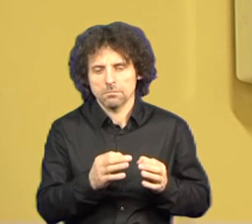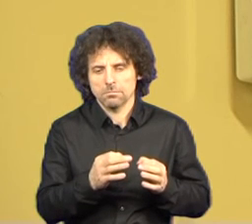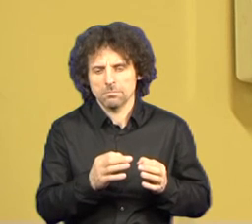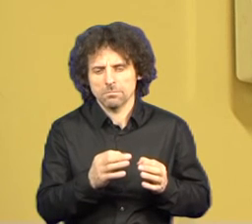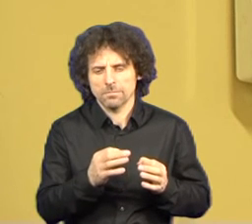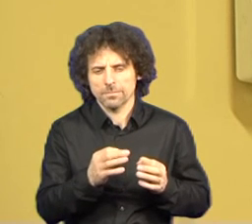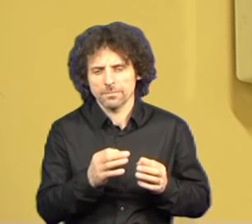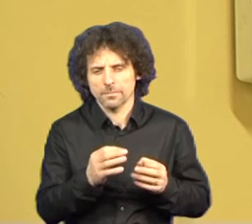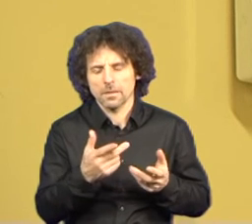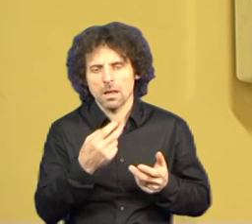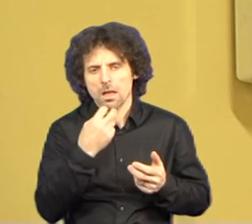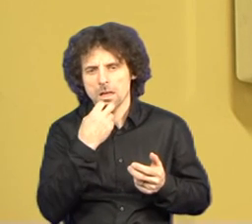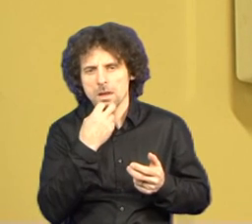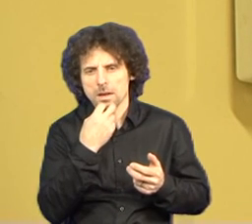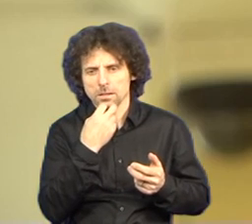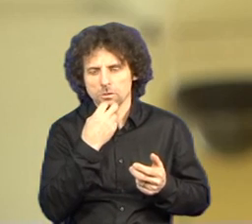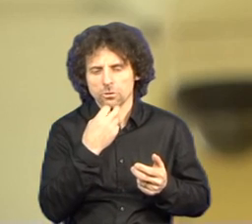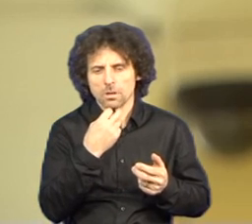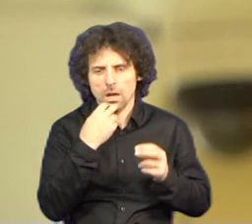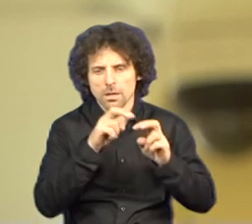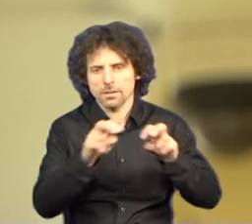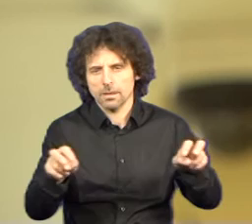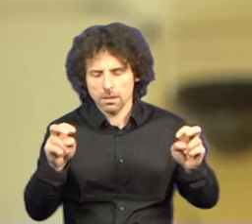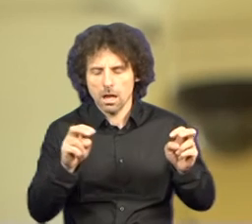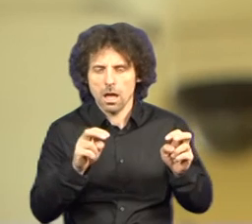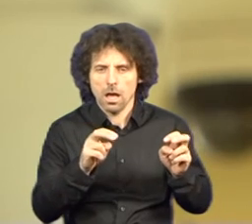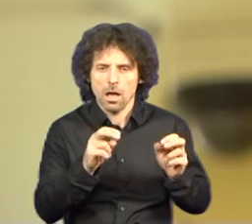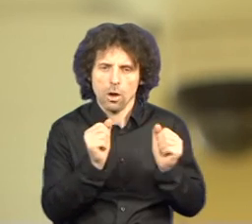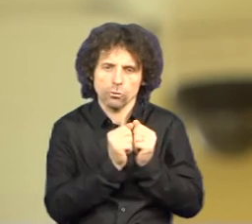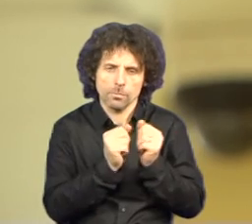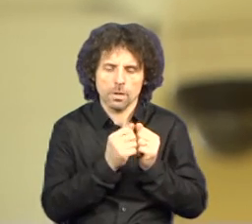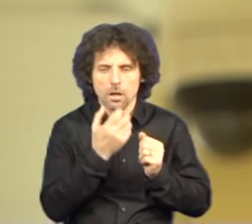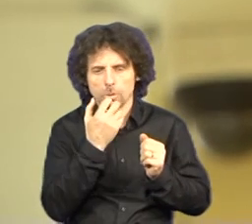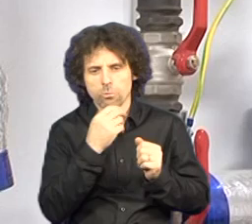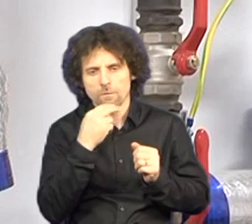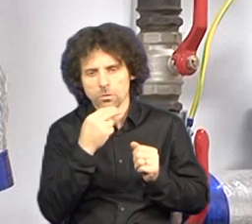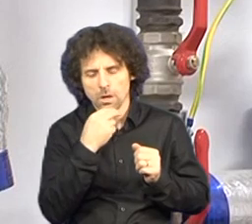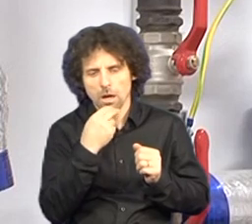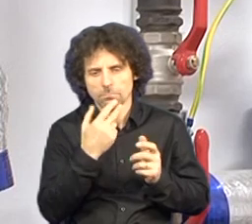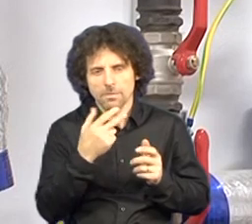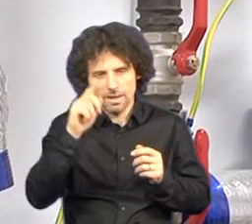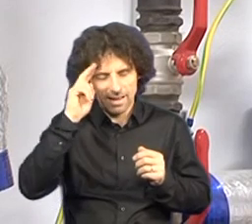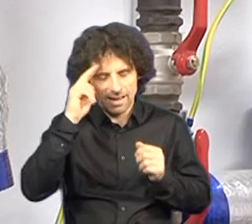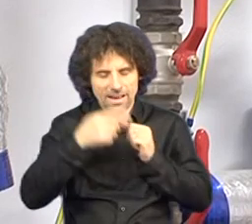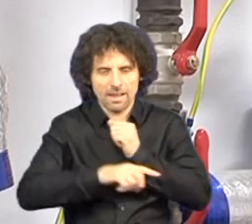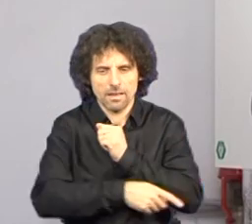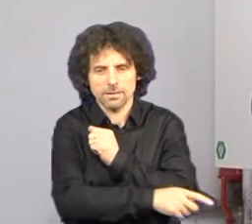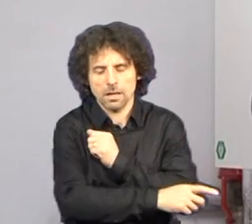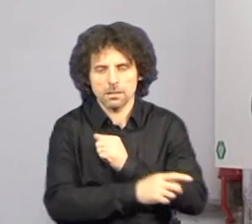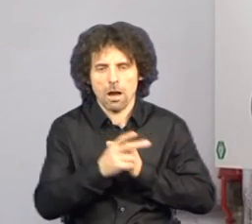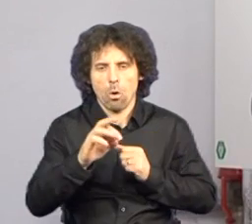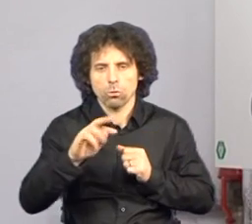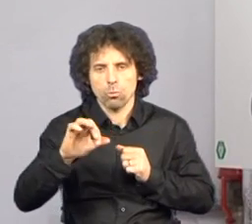remontach, całą instalację elektryczną, instalację zimnej, ciepłej wody oraz instalację kanalizacyjną. Nowa kotłownia była jednym z